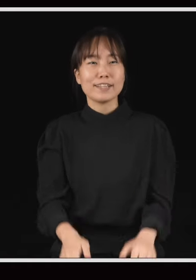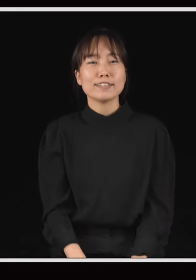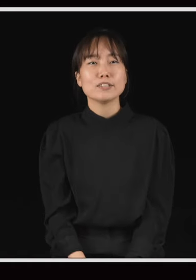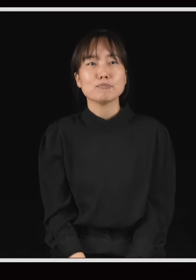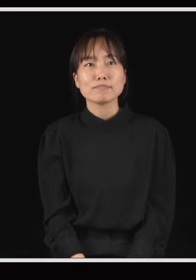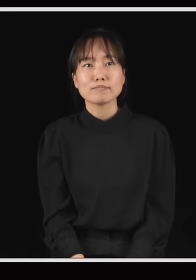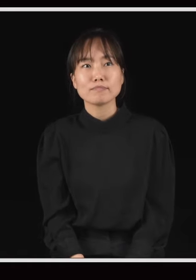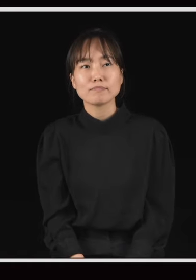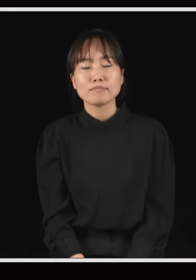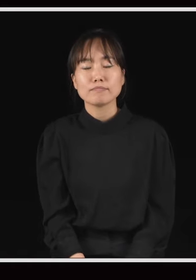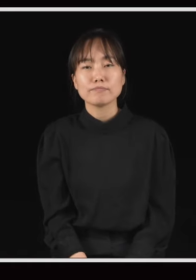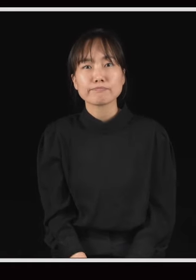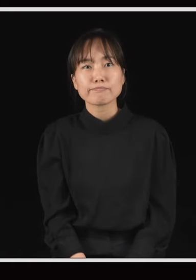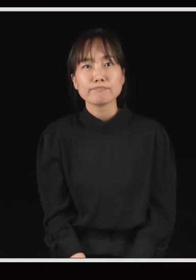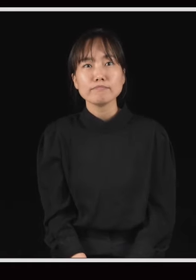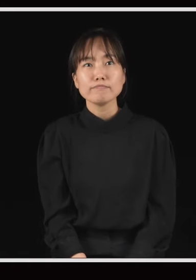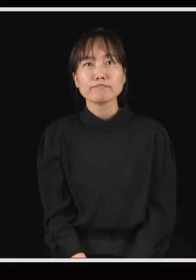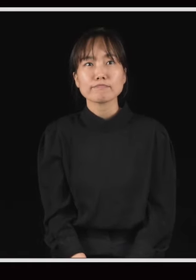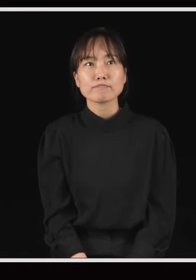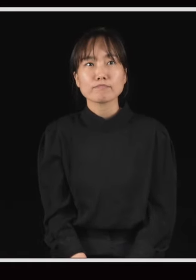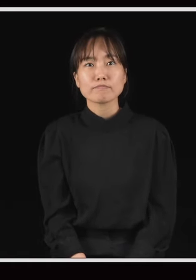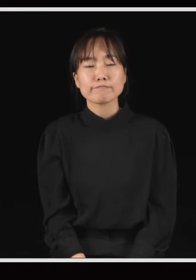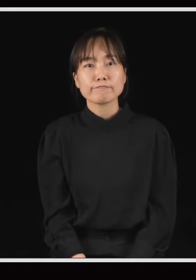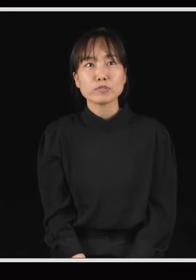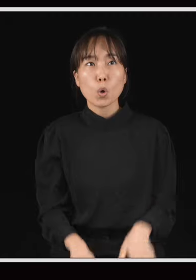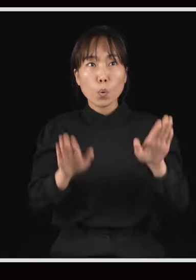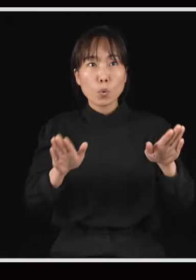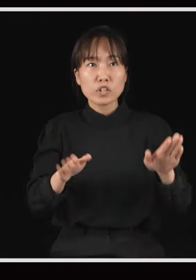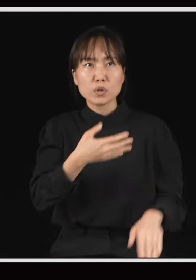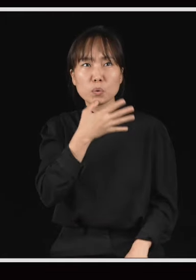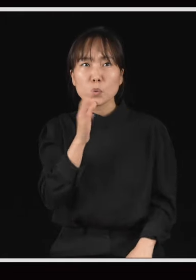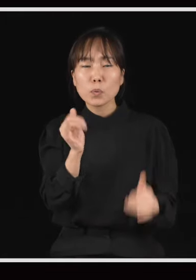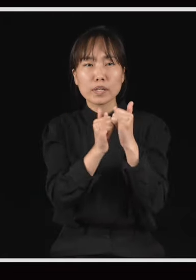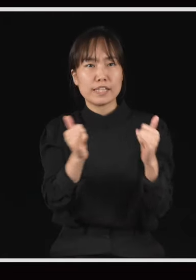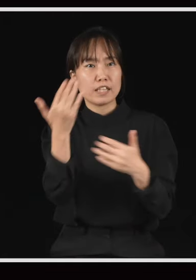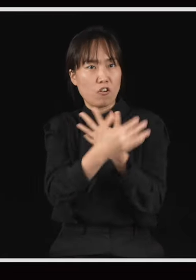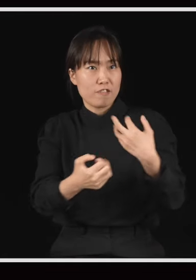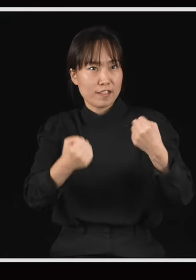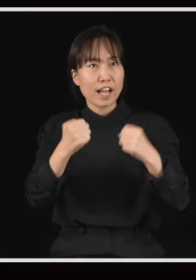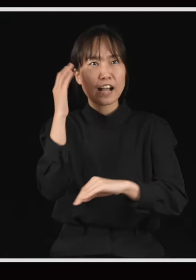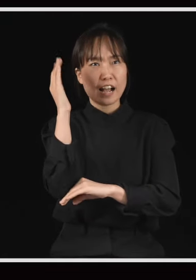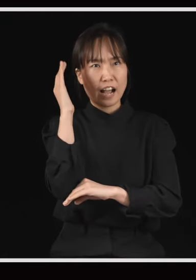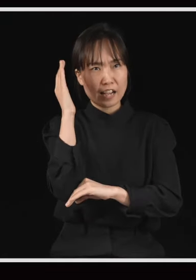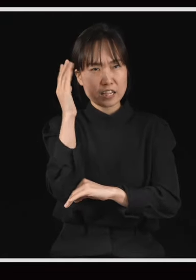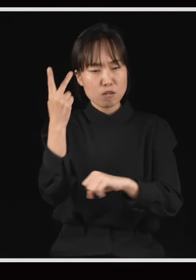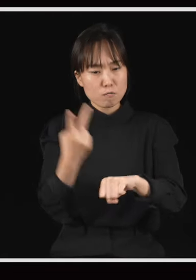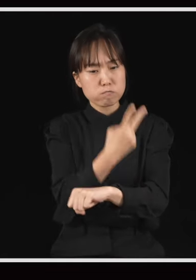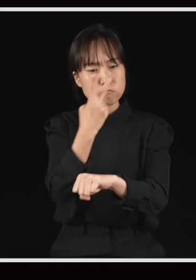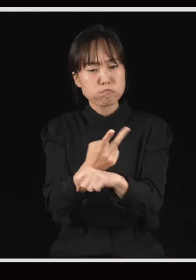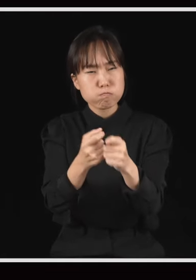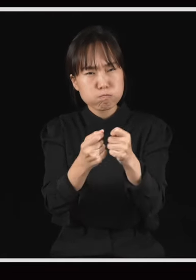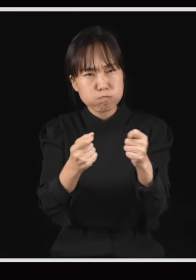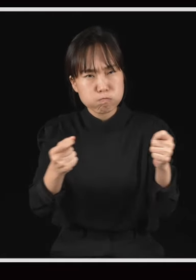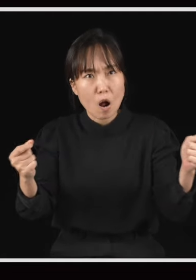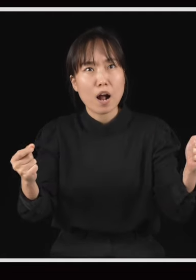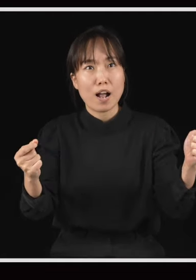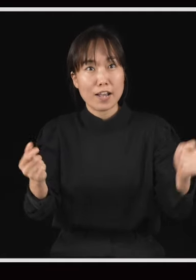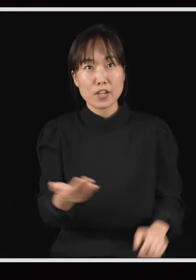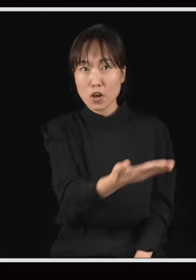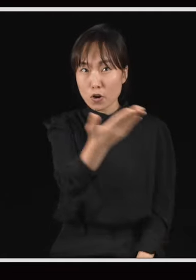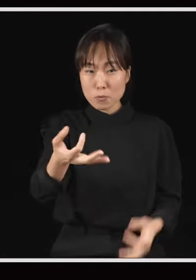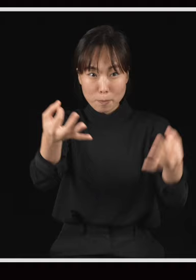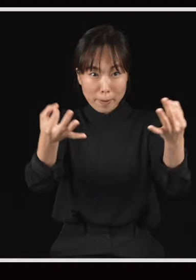그렇게 해서 결론적으로 거의 2시간 동안 어떻게 보면은 당의정을 입힌 노인의학 강의를 들어주셔서